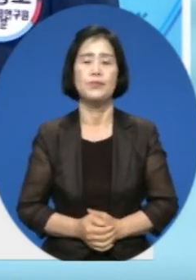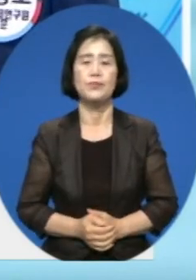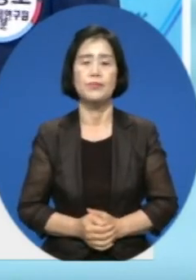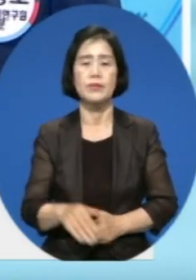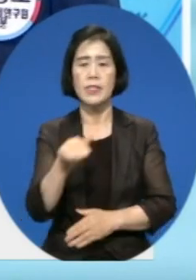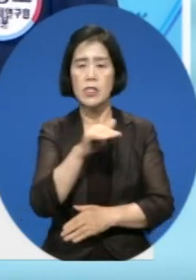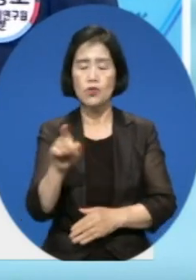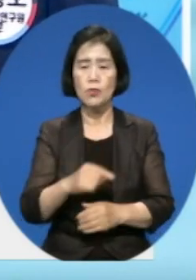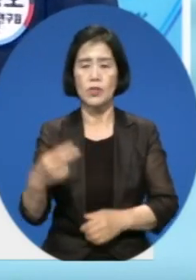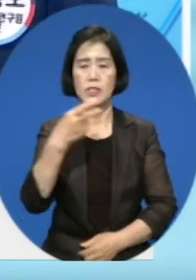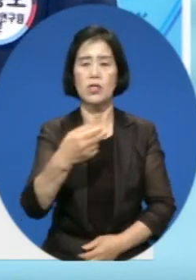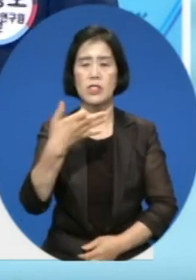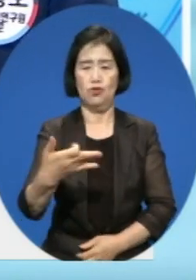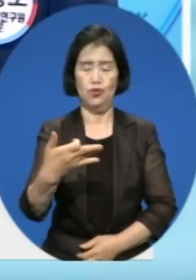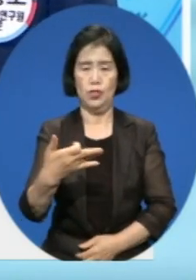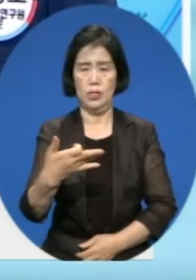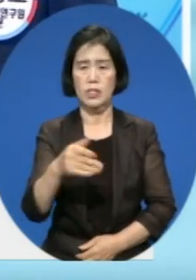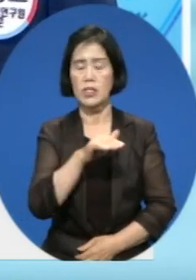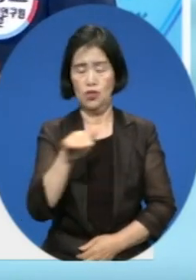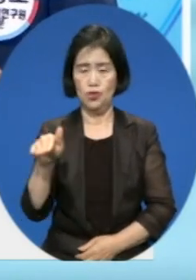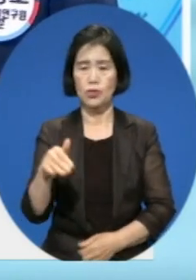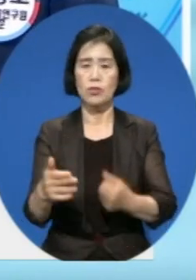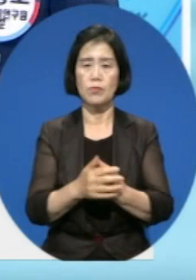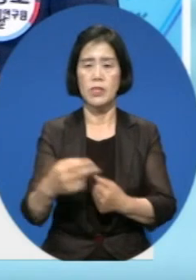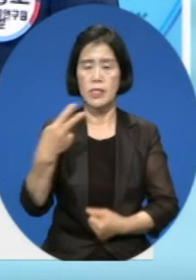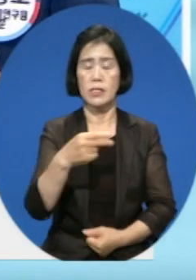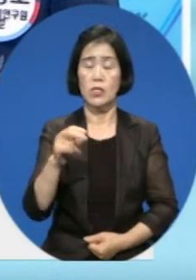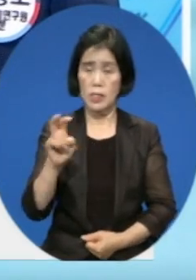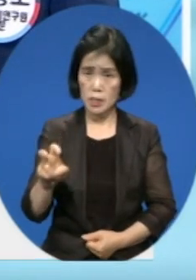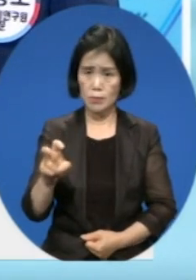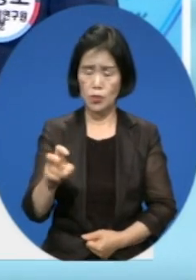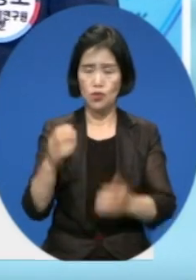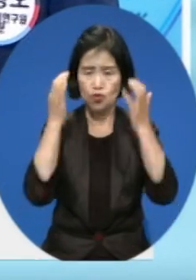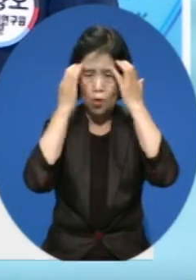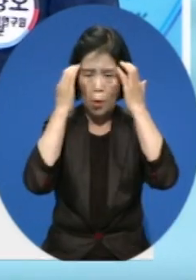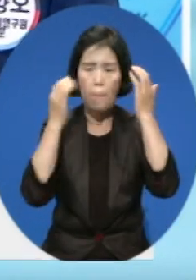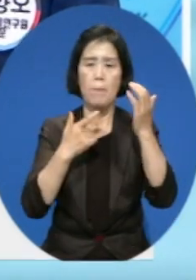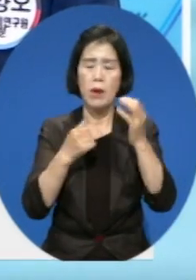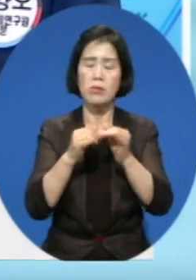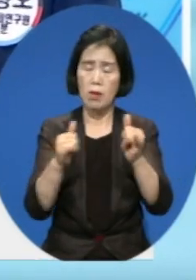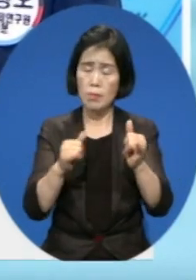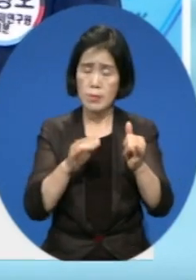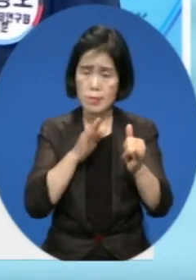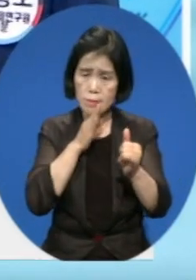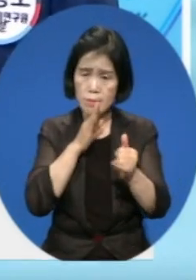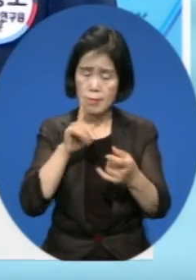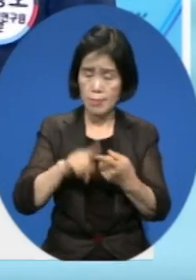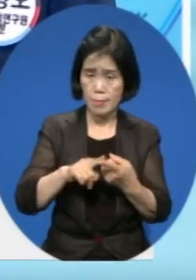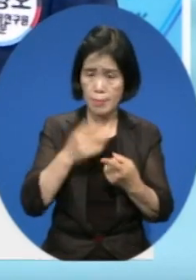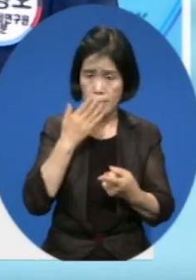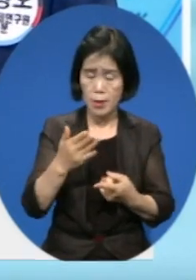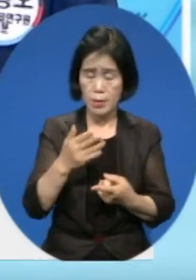이것의 기준은요 2019년이 돼요. 그럼 2020년에 지금 고생하신 분들은 진짜로 갈수 있느냐? 그런